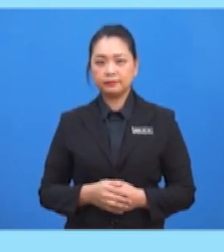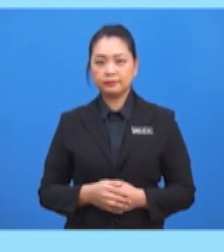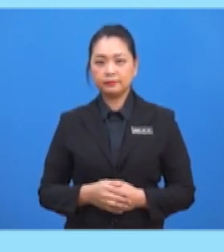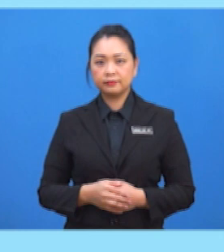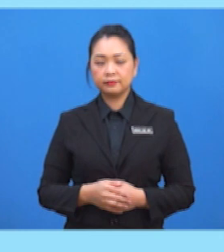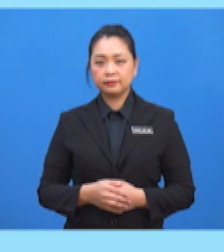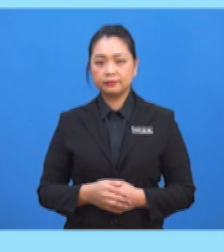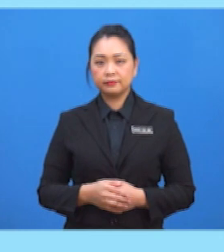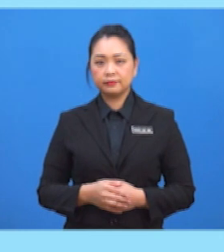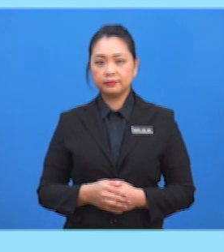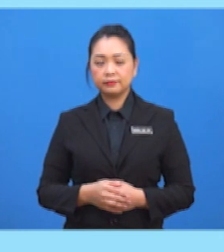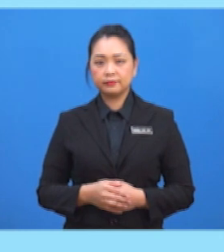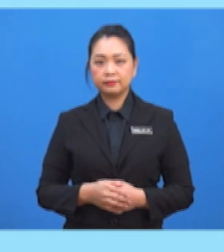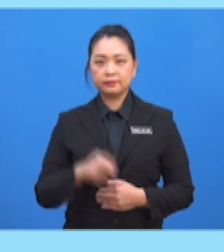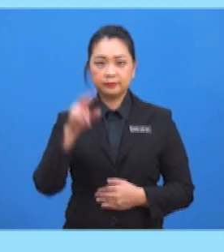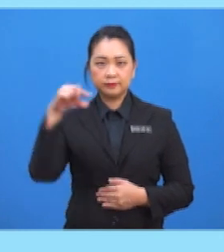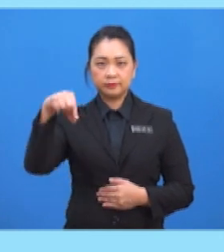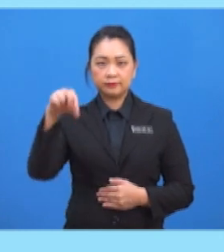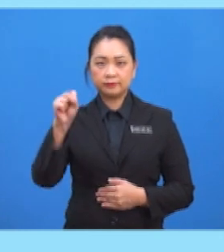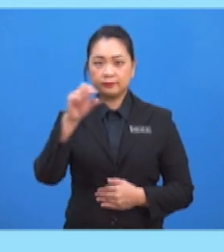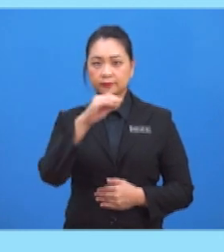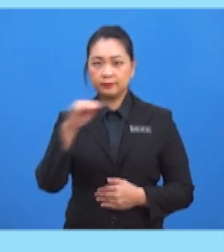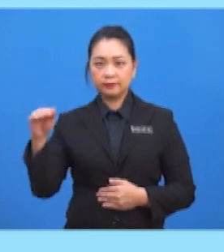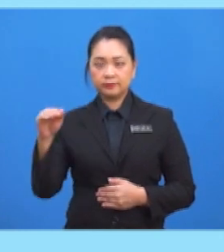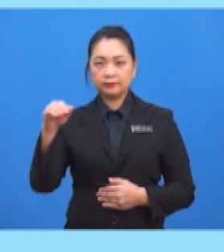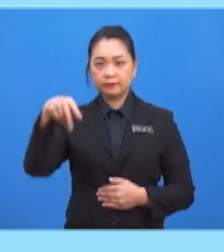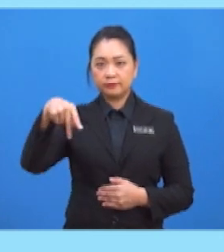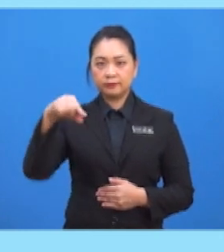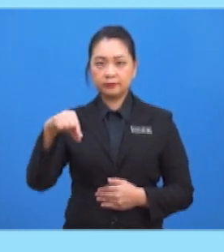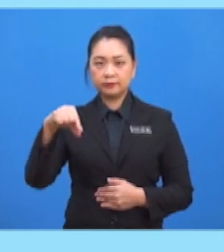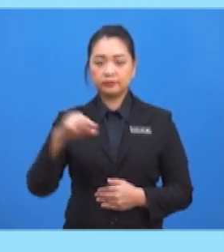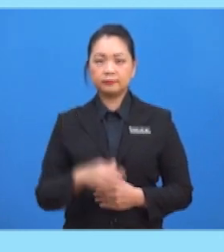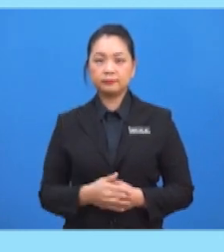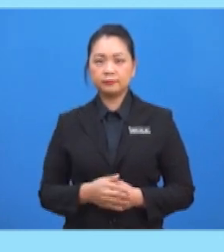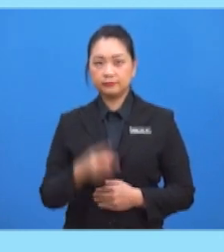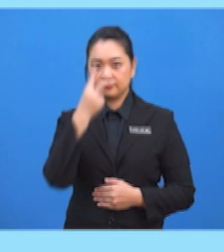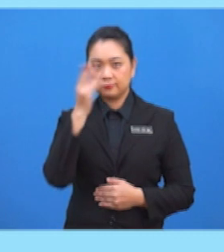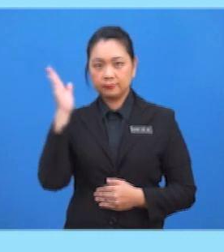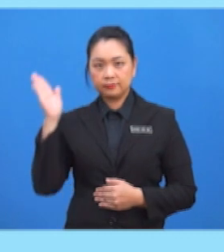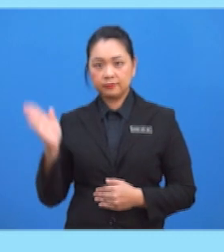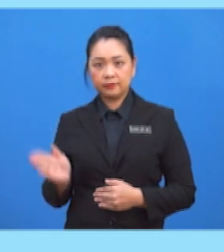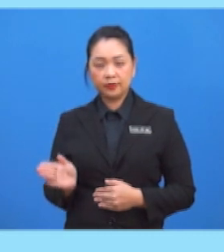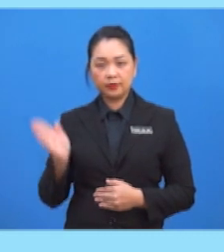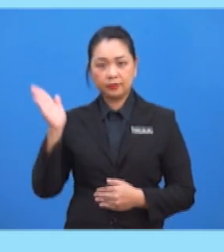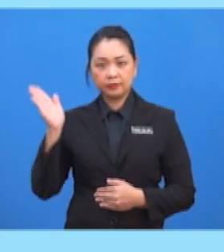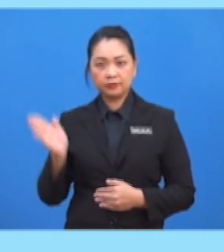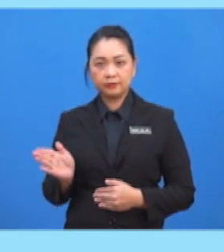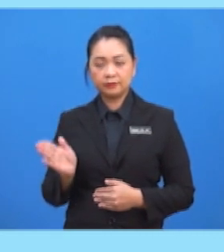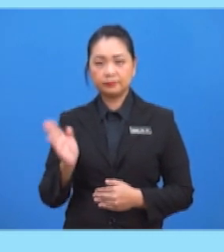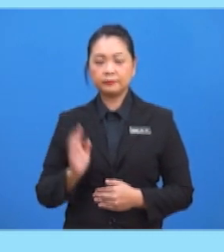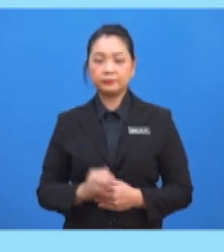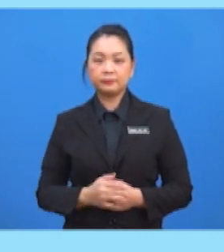QS, kepada panjang hipotenuse, PQ, bersamaan punca kuasa